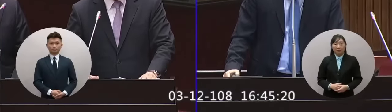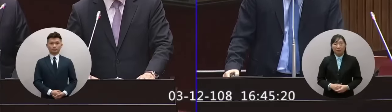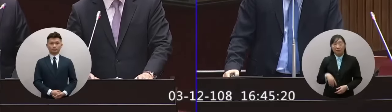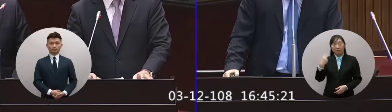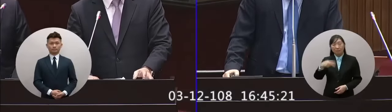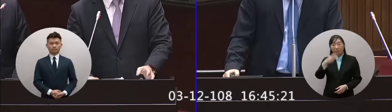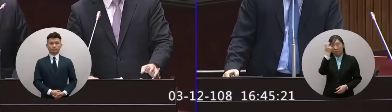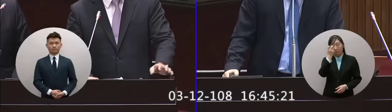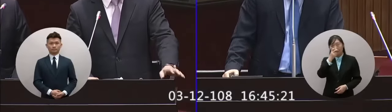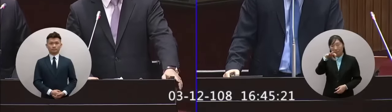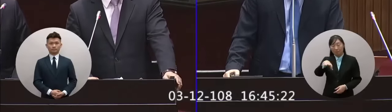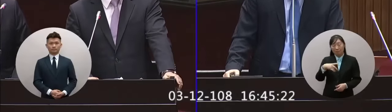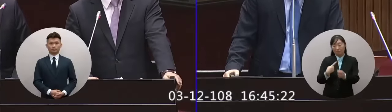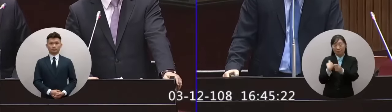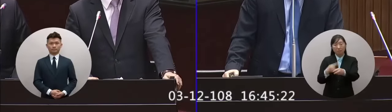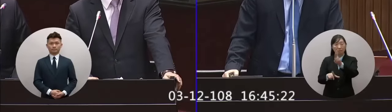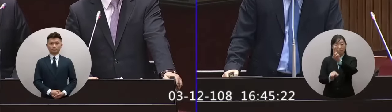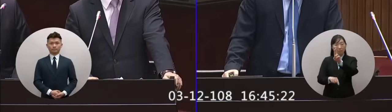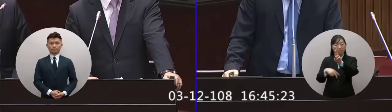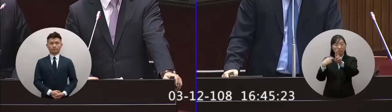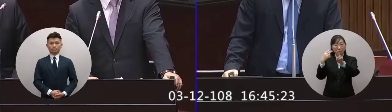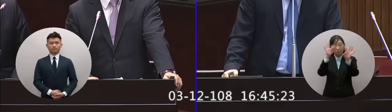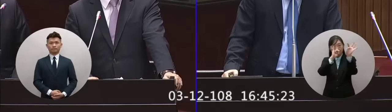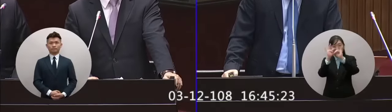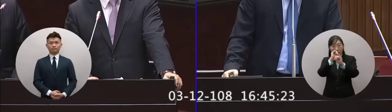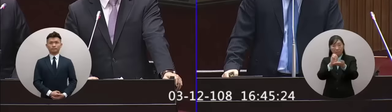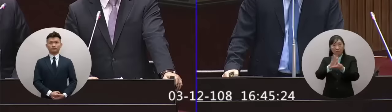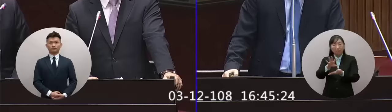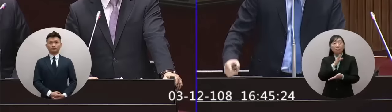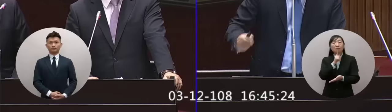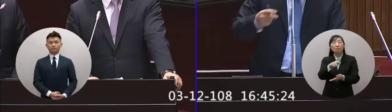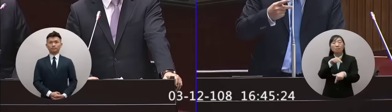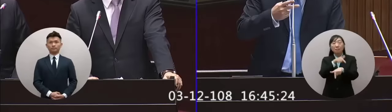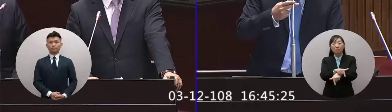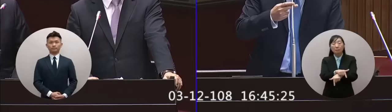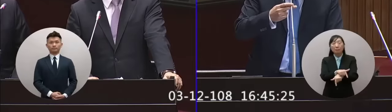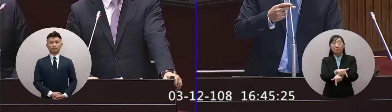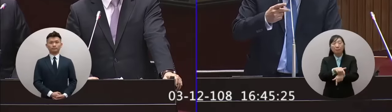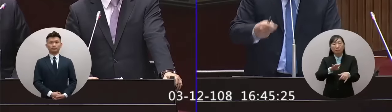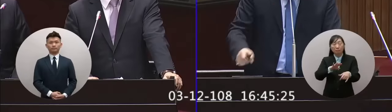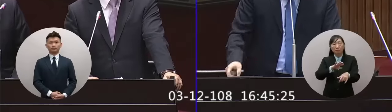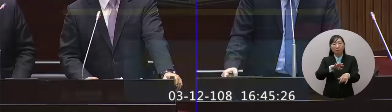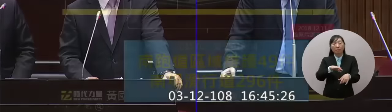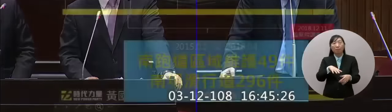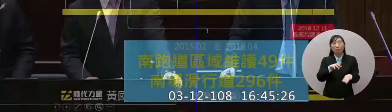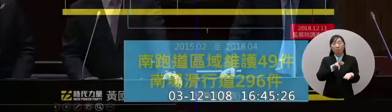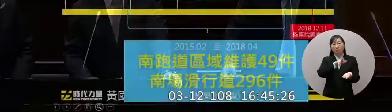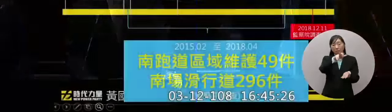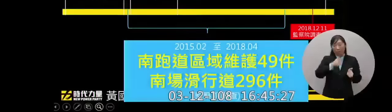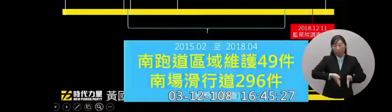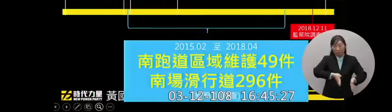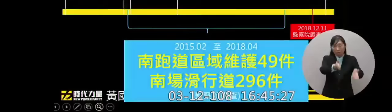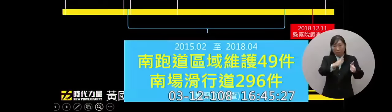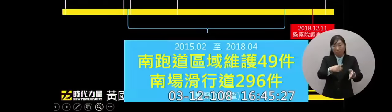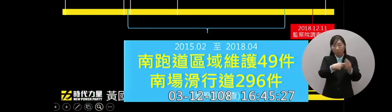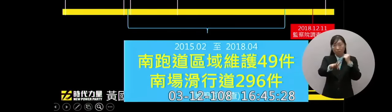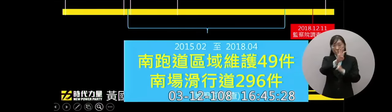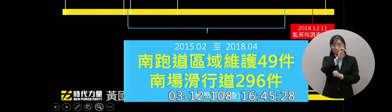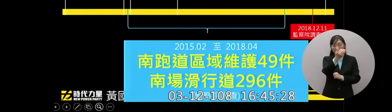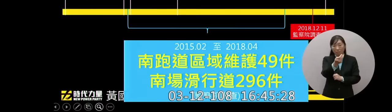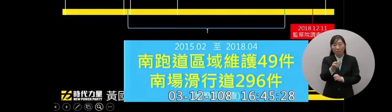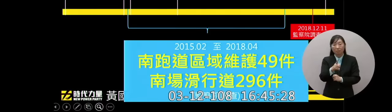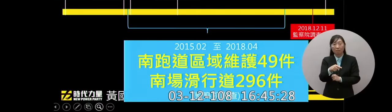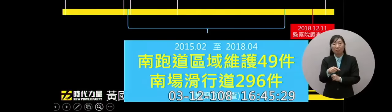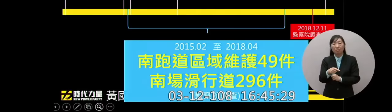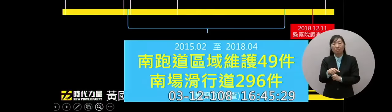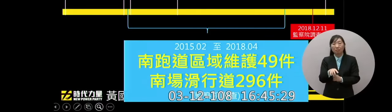监察院去年年底12月调查报告，南跑道49件，南厂滑行道跑